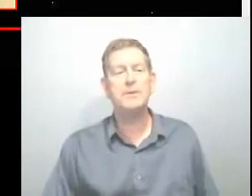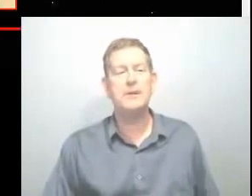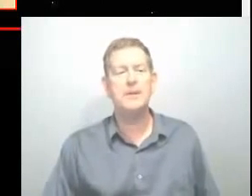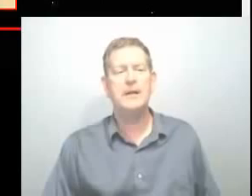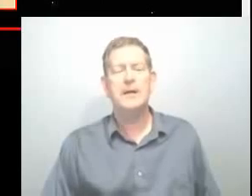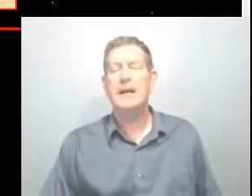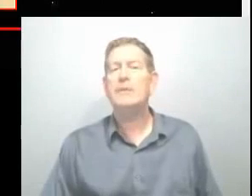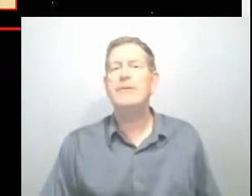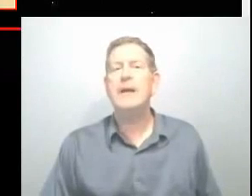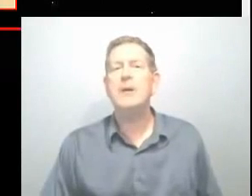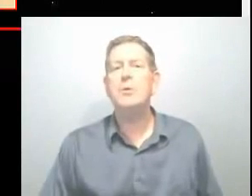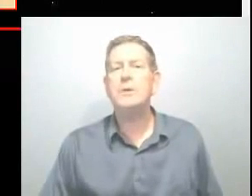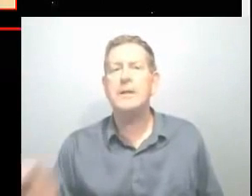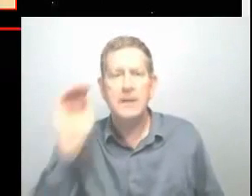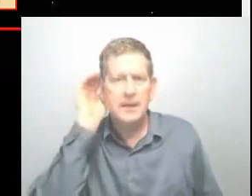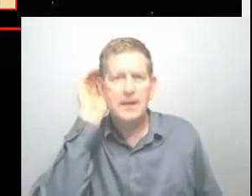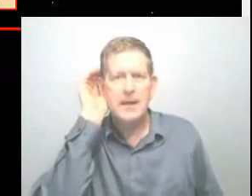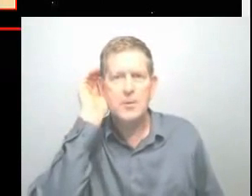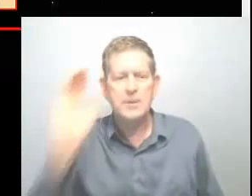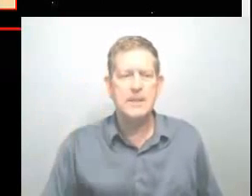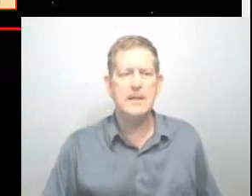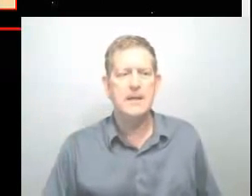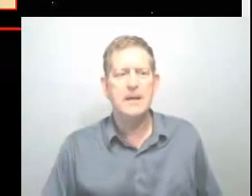va être possible. Là vous avez écouté,